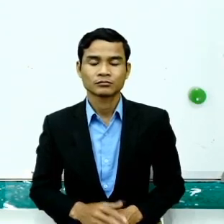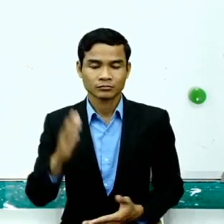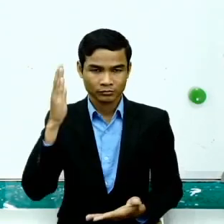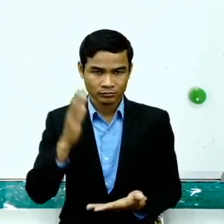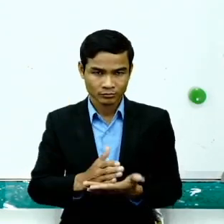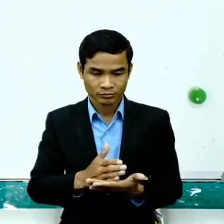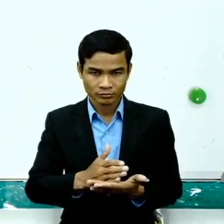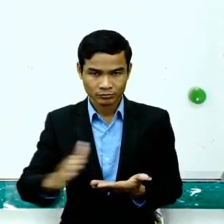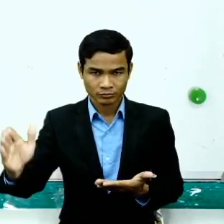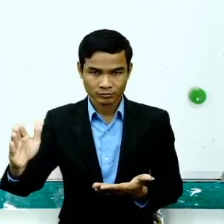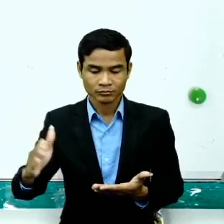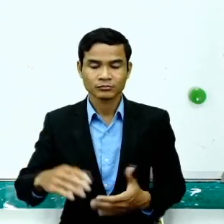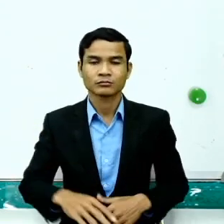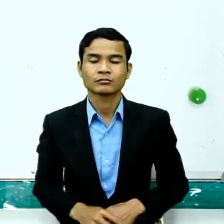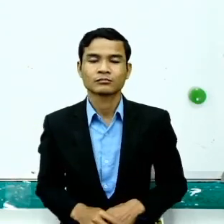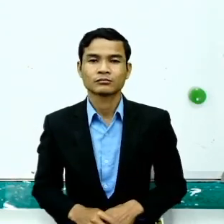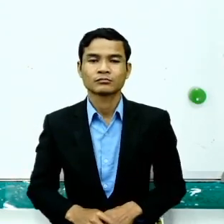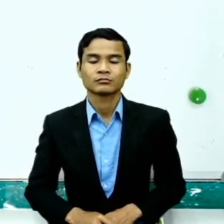cầm chặt